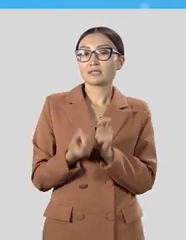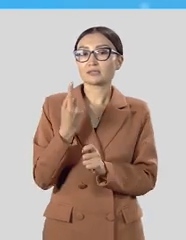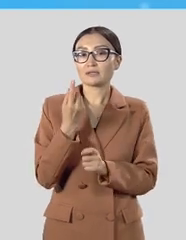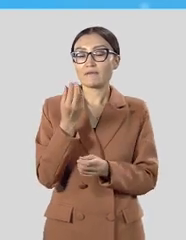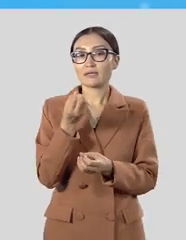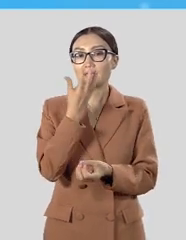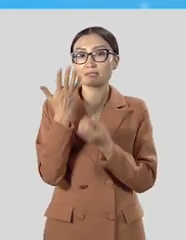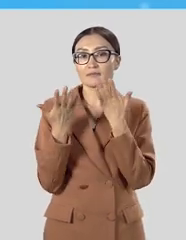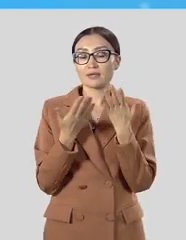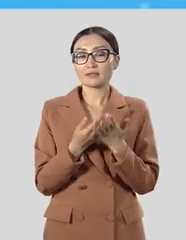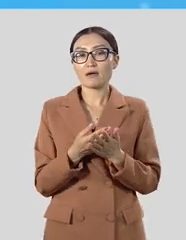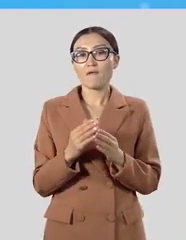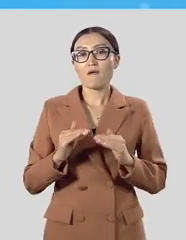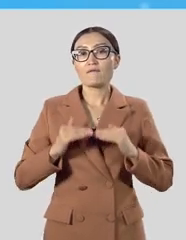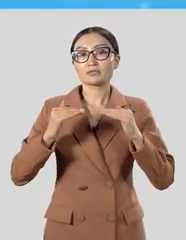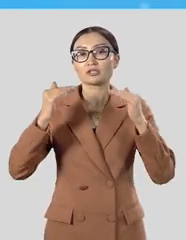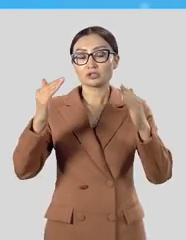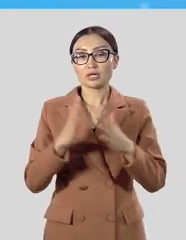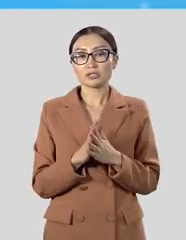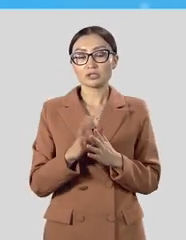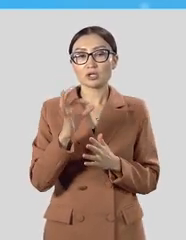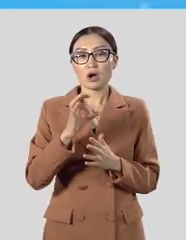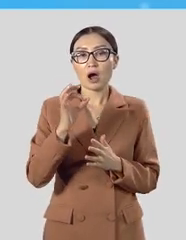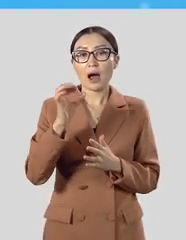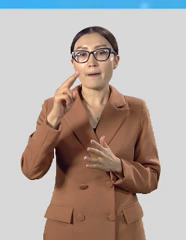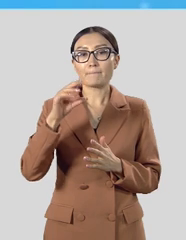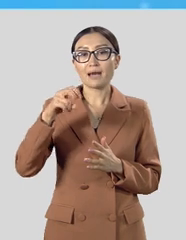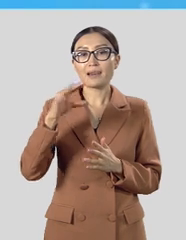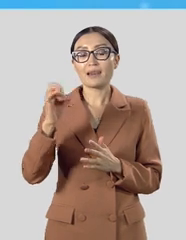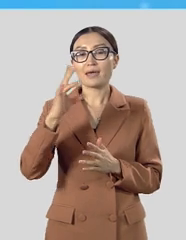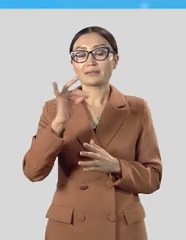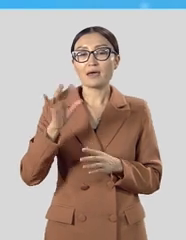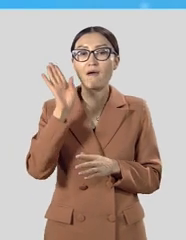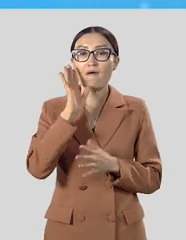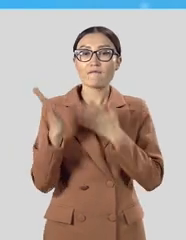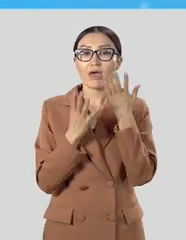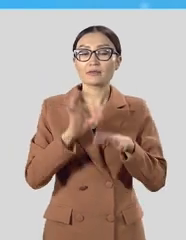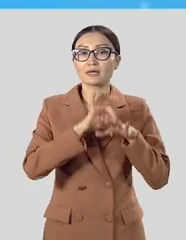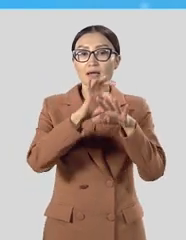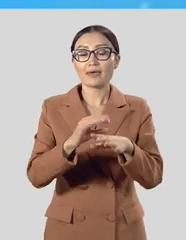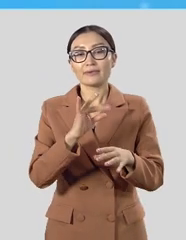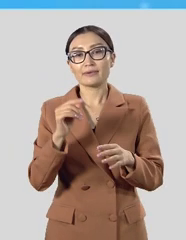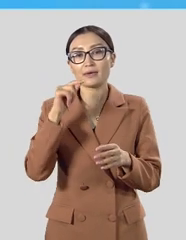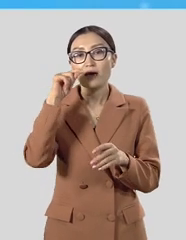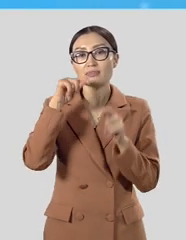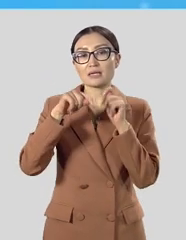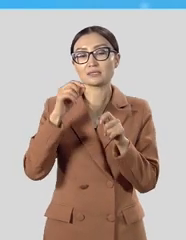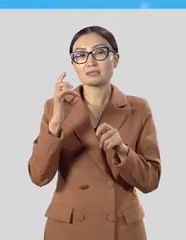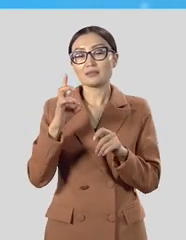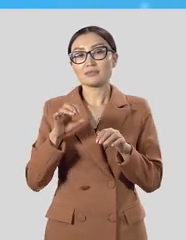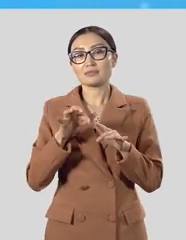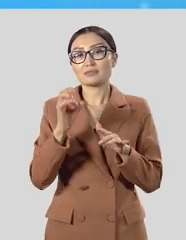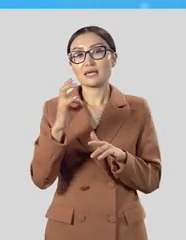соцветий? В возрастающей вероятности опыления цветков как ветроопыляемых, так и насекомоопыляемых растений.